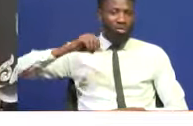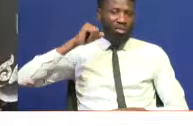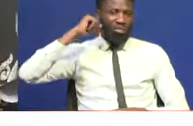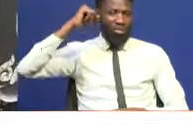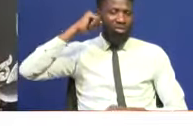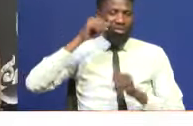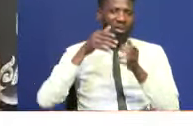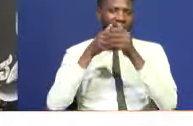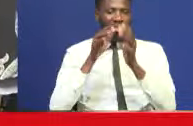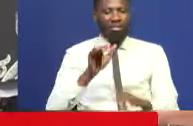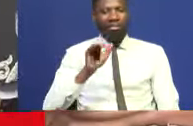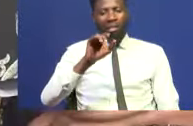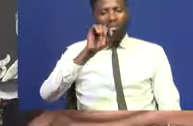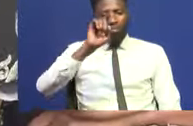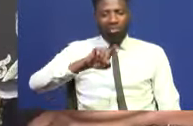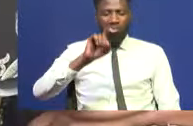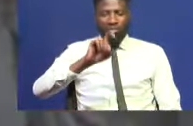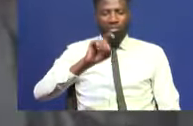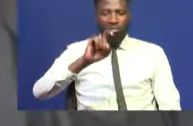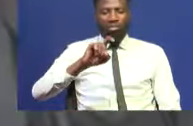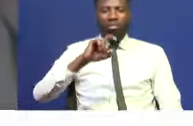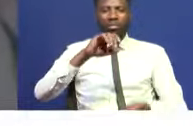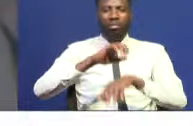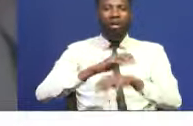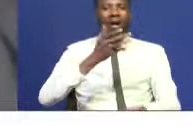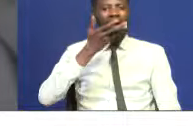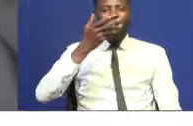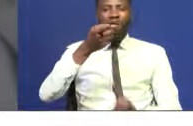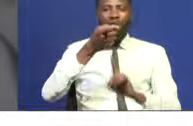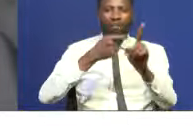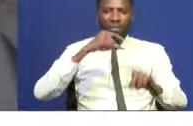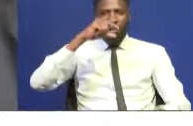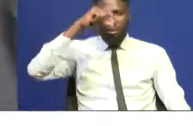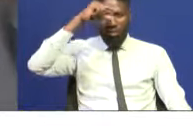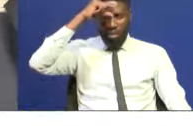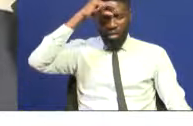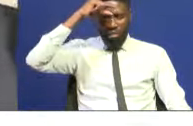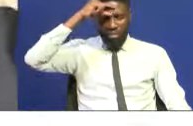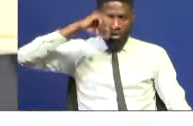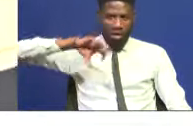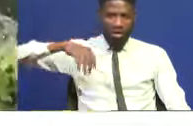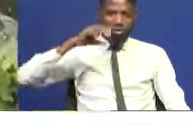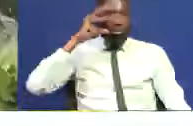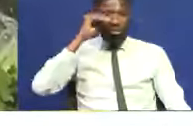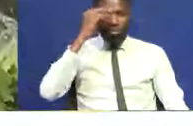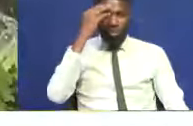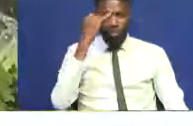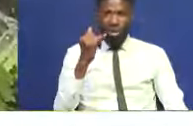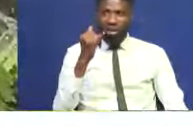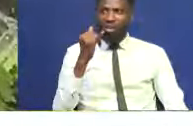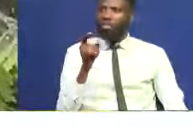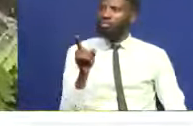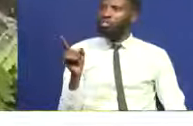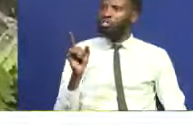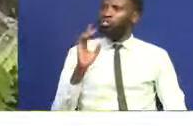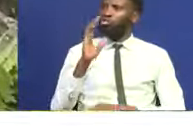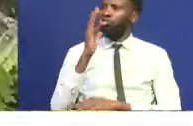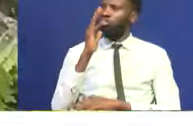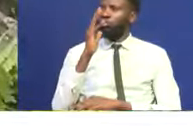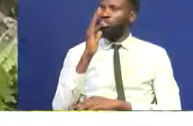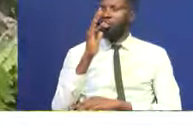are demanding answers from Mombasa County government following the felling of all trees at Uhuru